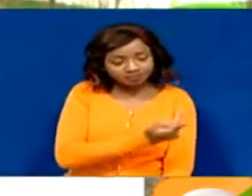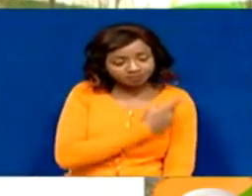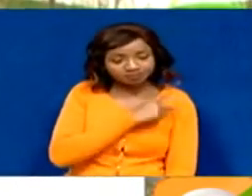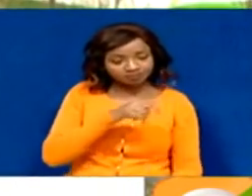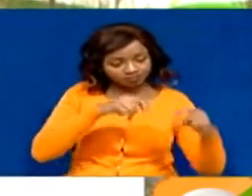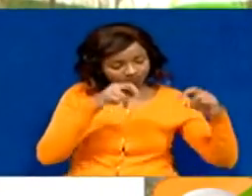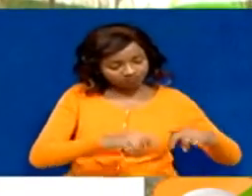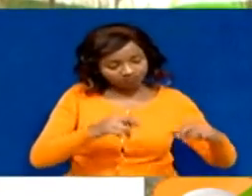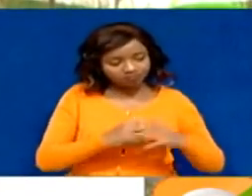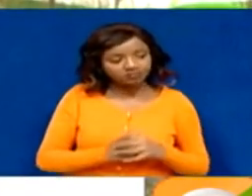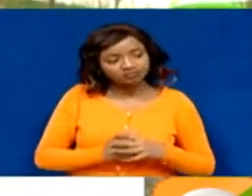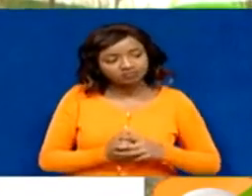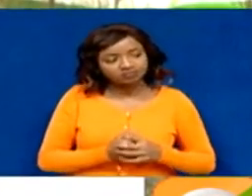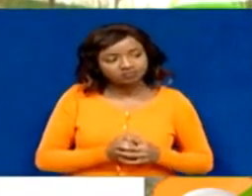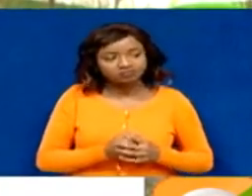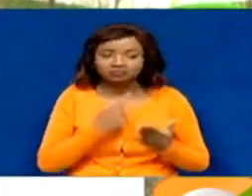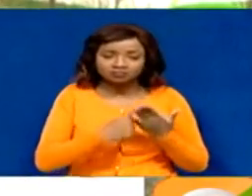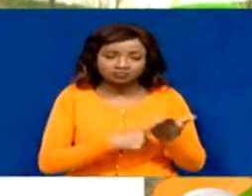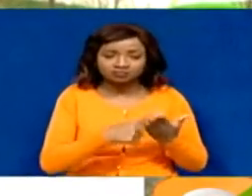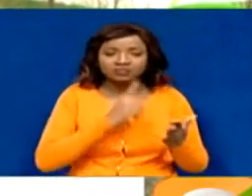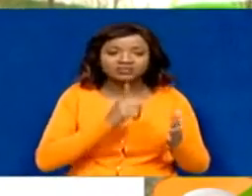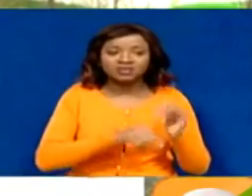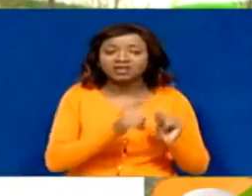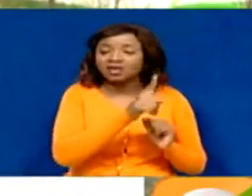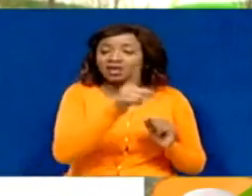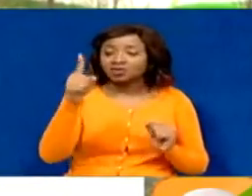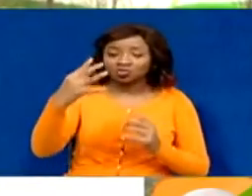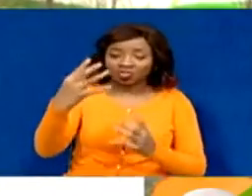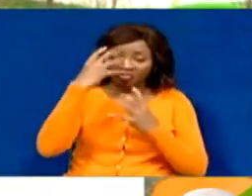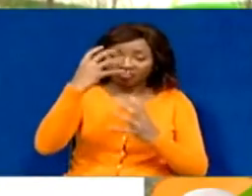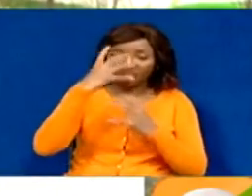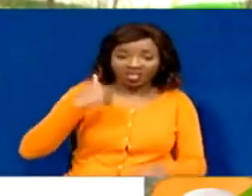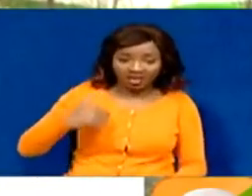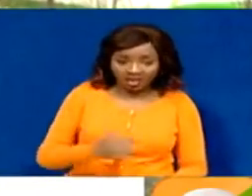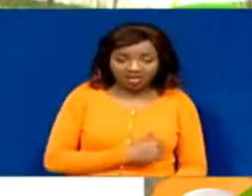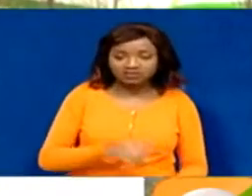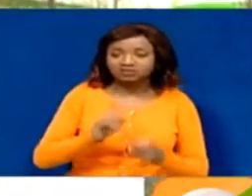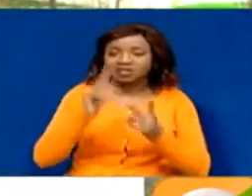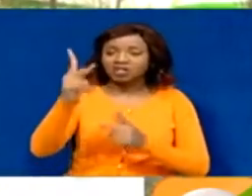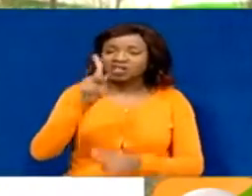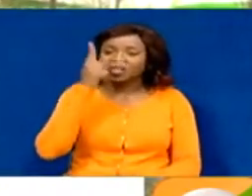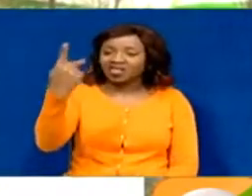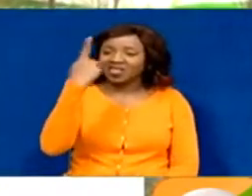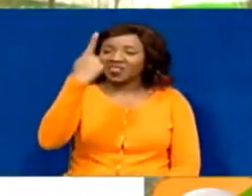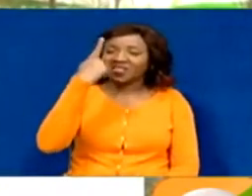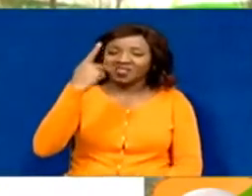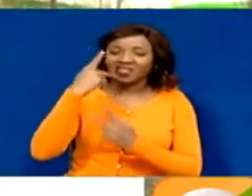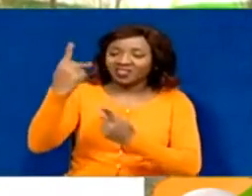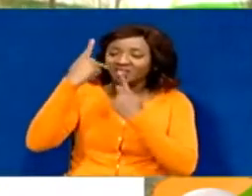tumeketi. Tumesema wale wanatutusi, wale wanatupigia kelele,